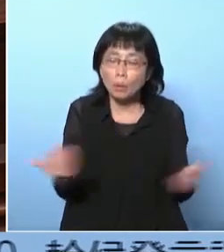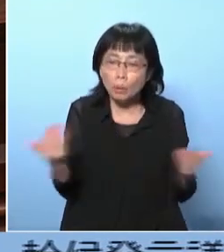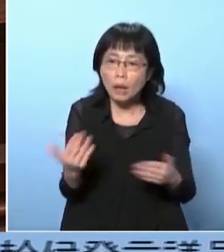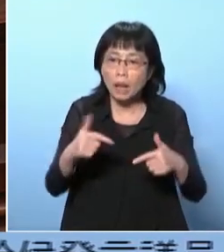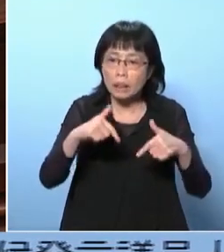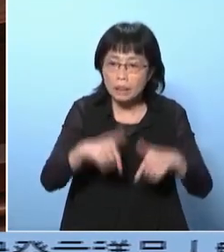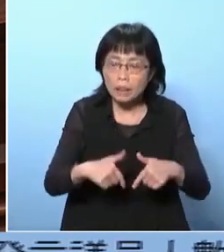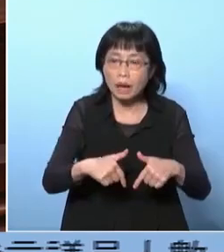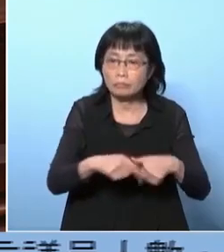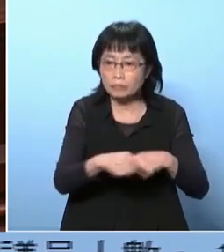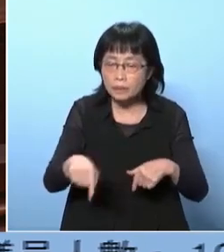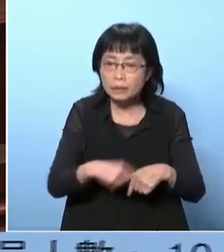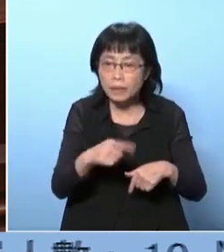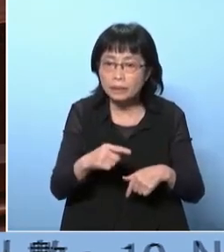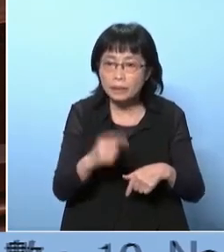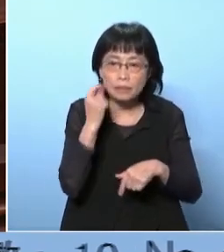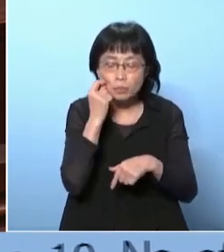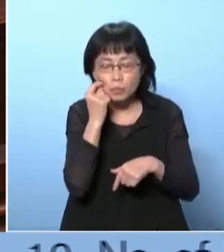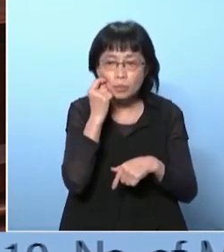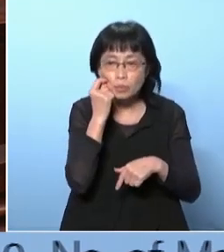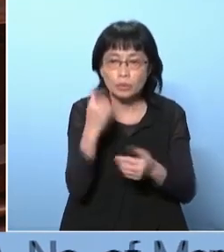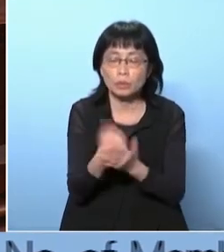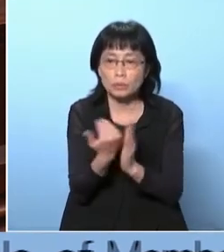生態發展嘅時候咧，我哋一定會好注